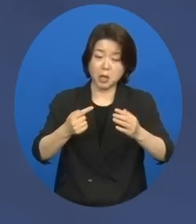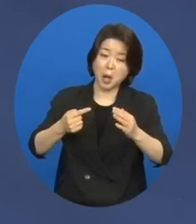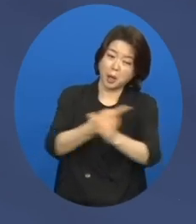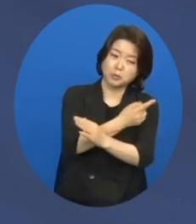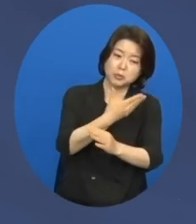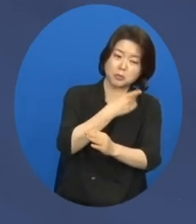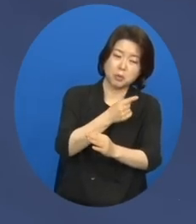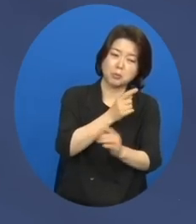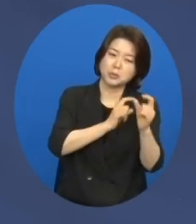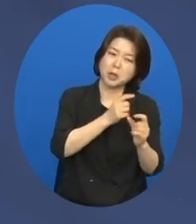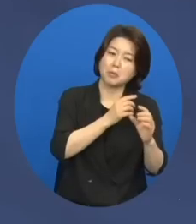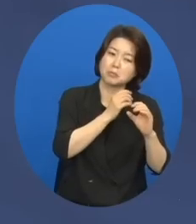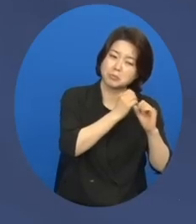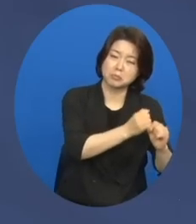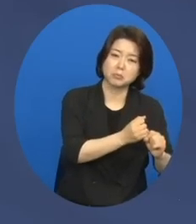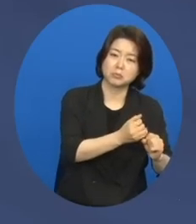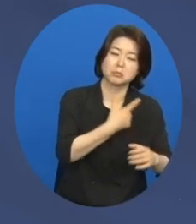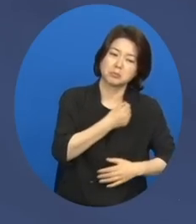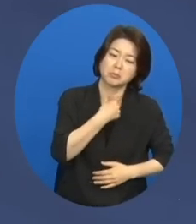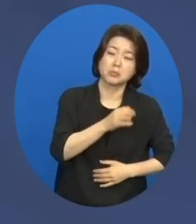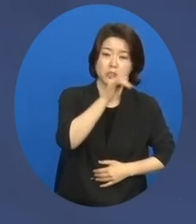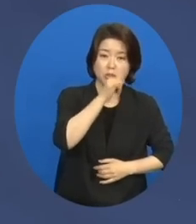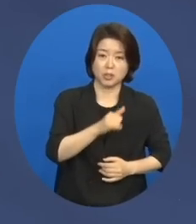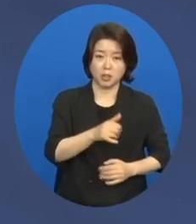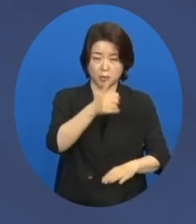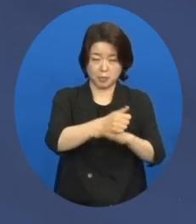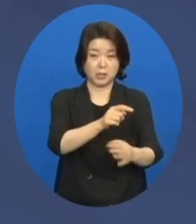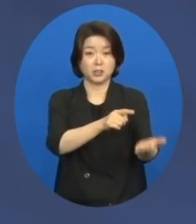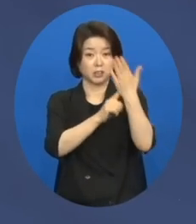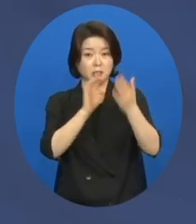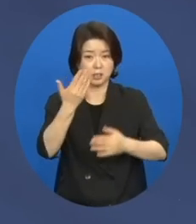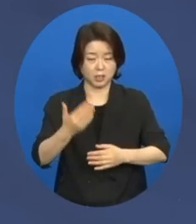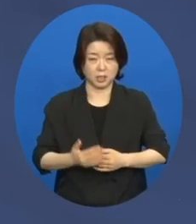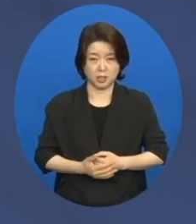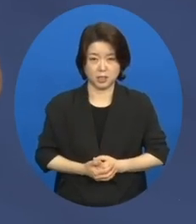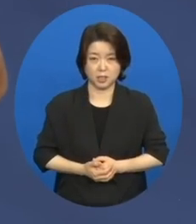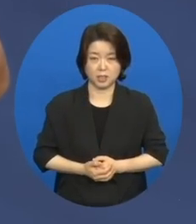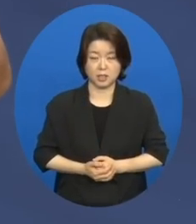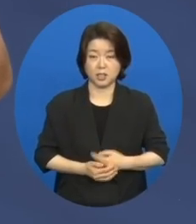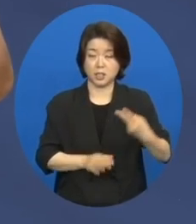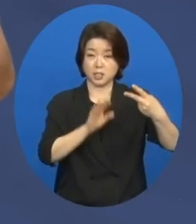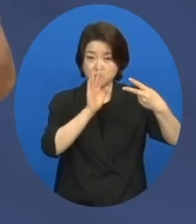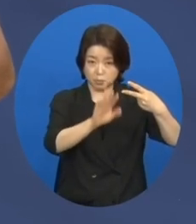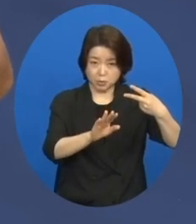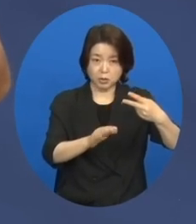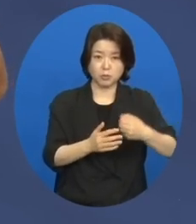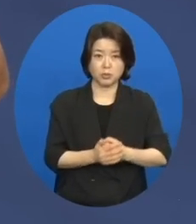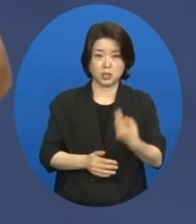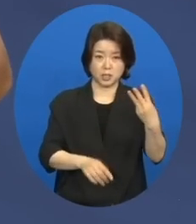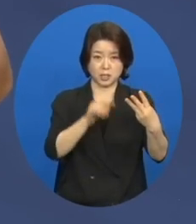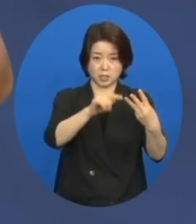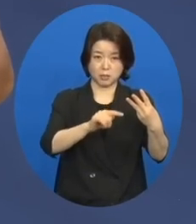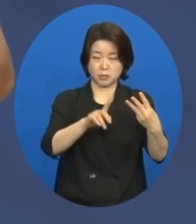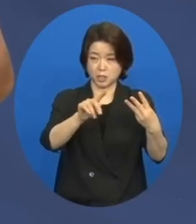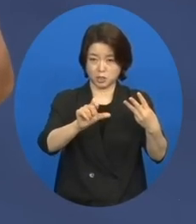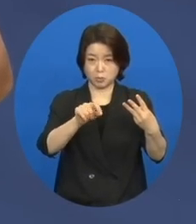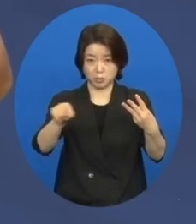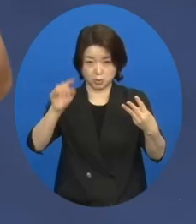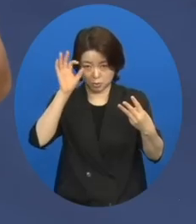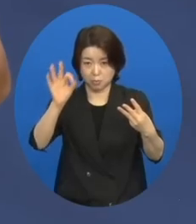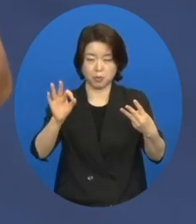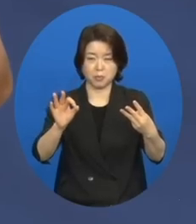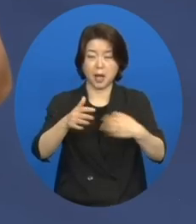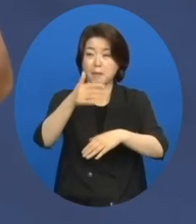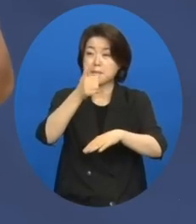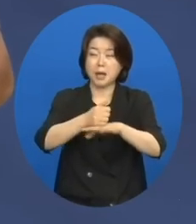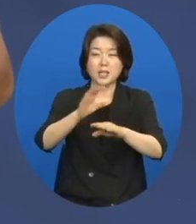있는 거예요. 그리고 반드시 드러나게 돼 있죠. 자, 이렇게 디모데 후서 3장 15절에 마지막